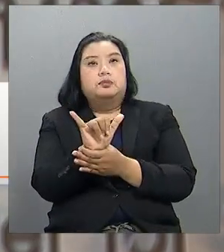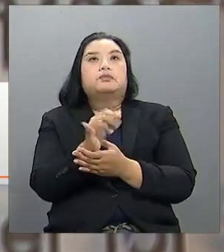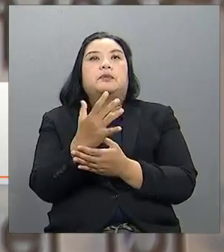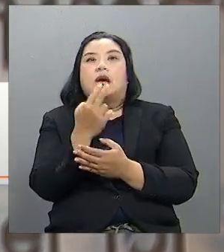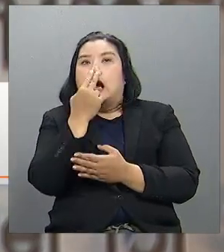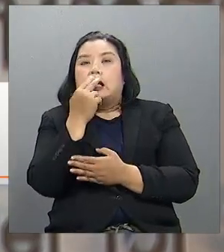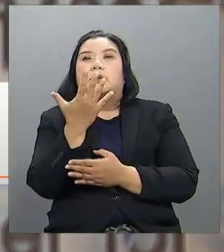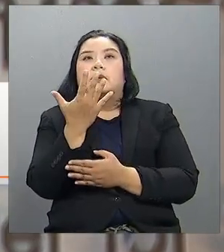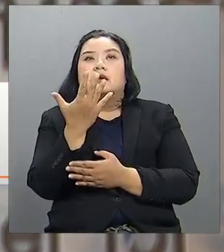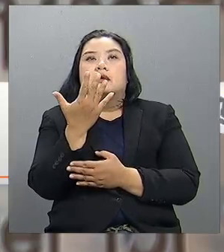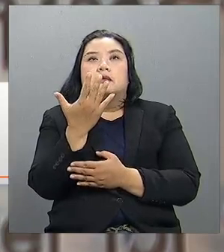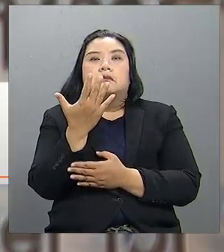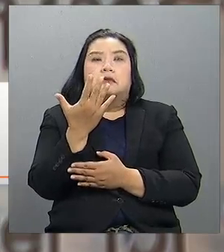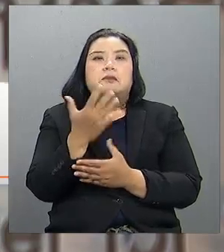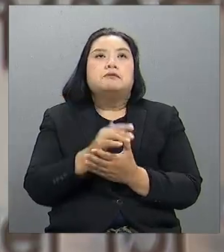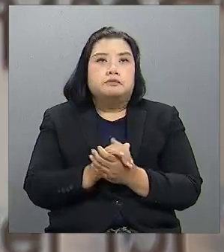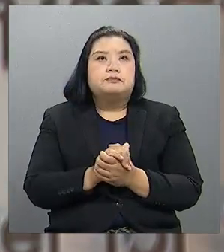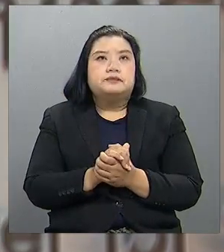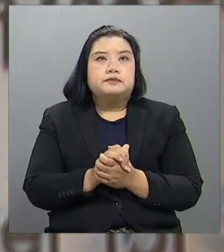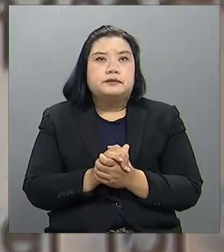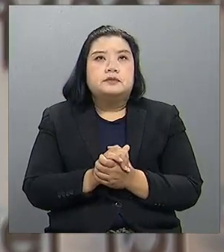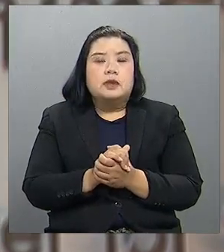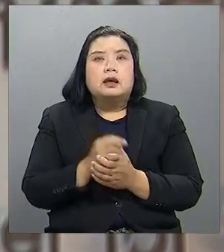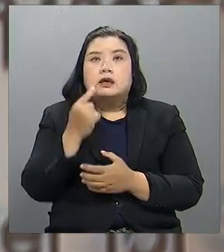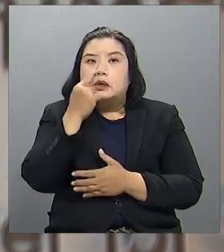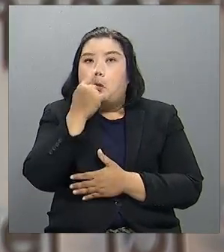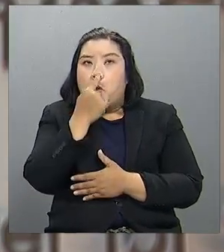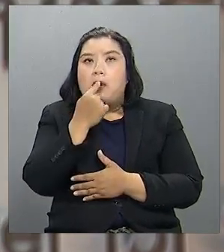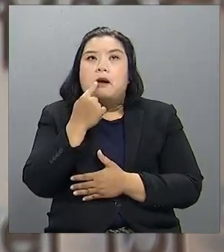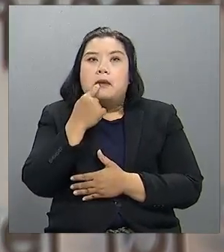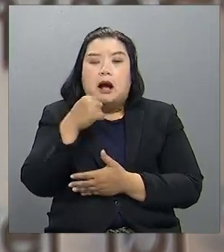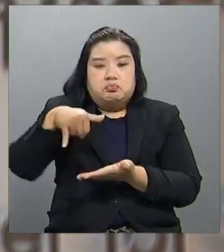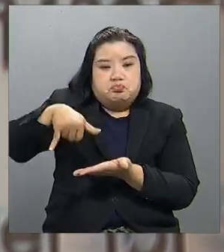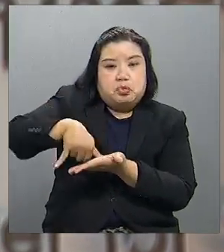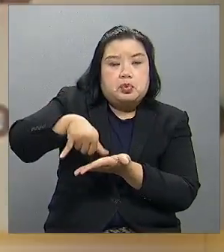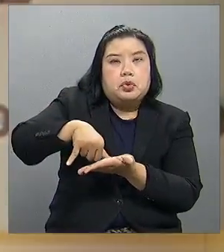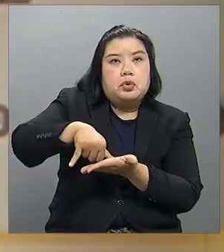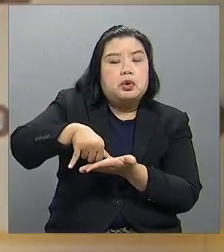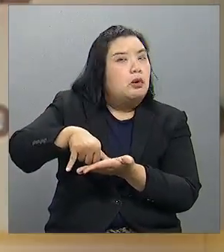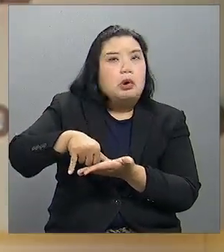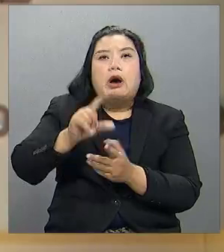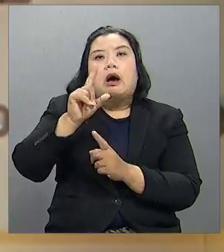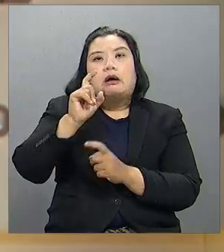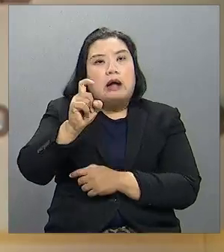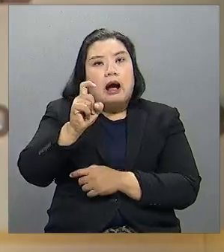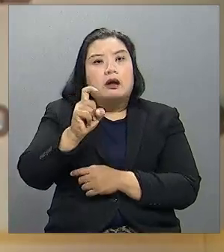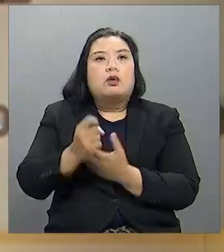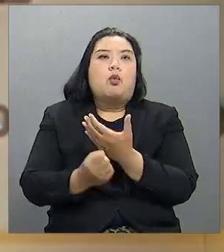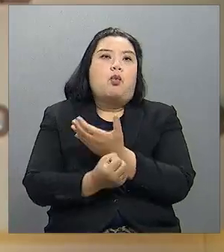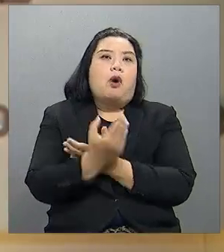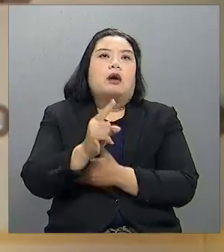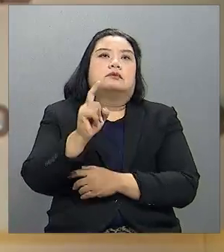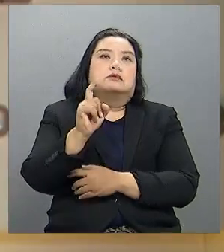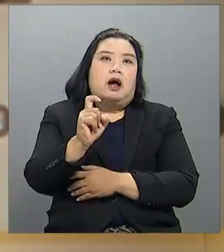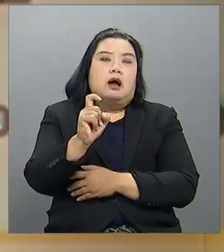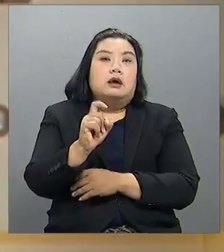จมาด้านข้างใช่ไหมคะจมูกกับปากก็กดไปที่หมอนมีโอกาสที่จะเสียชีวิตได้ค่ะวิธีแก้ก็คือ